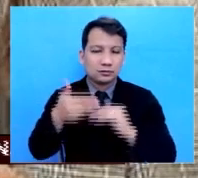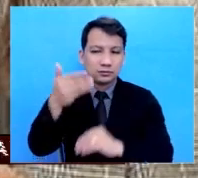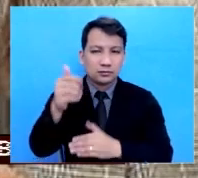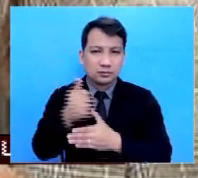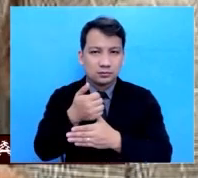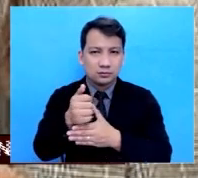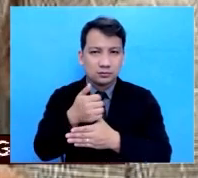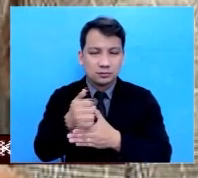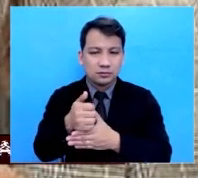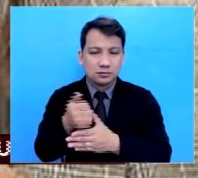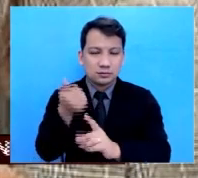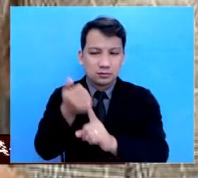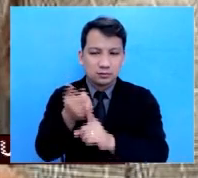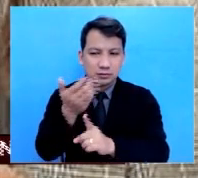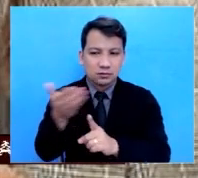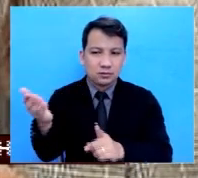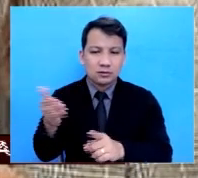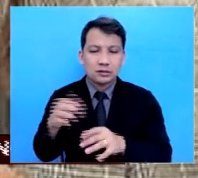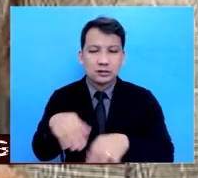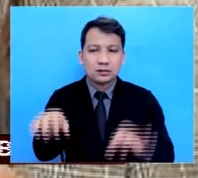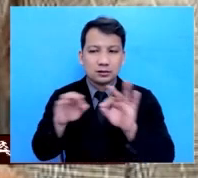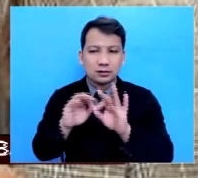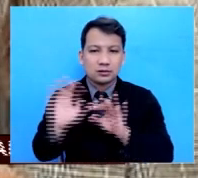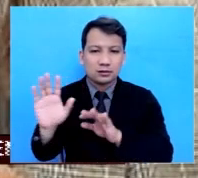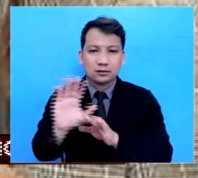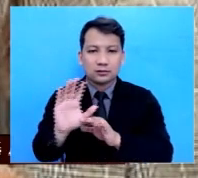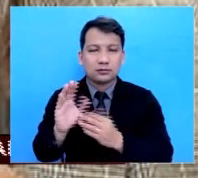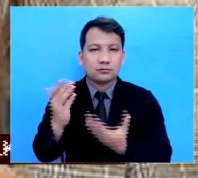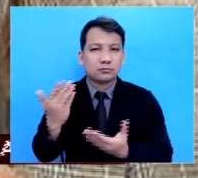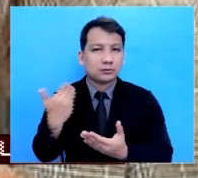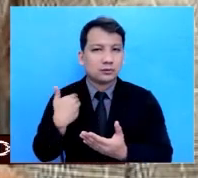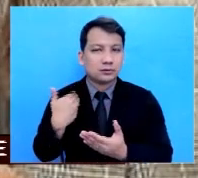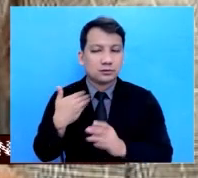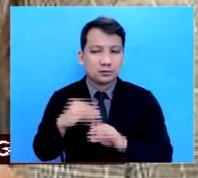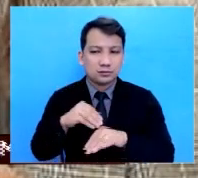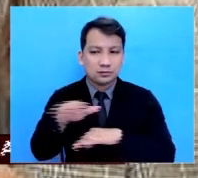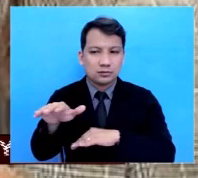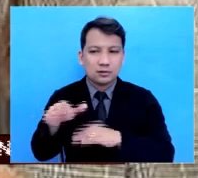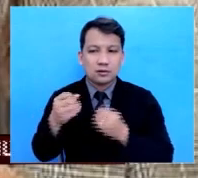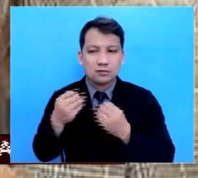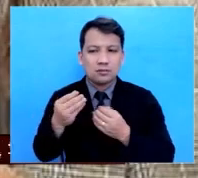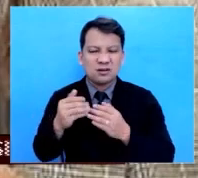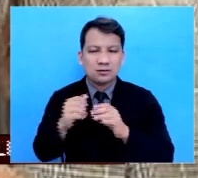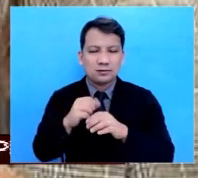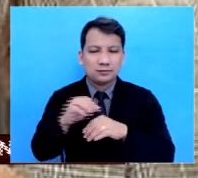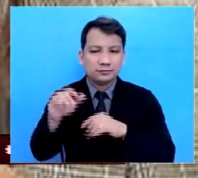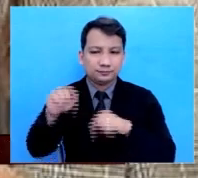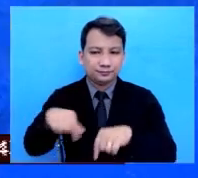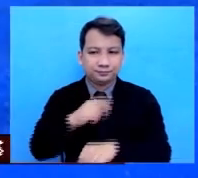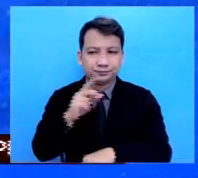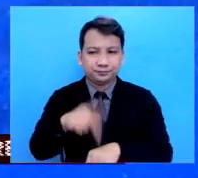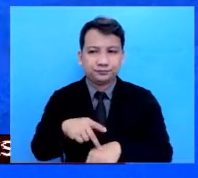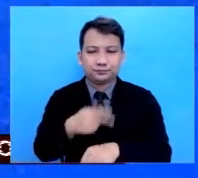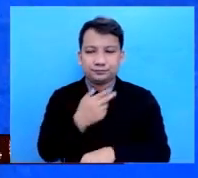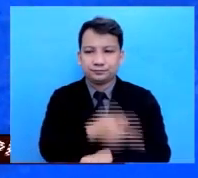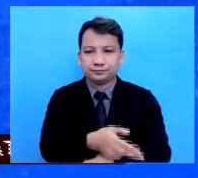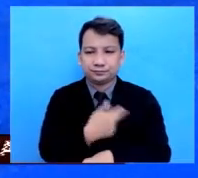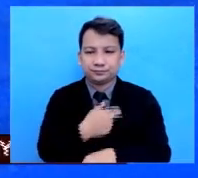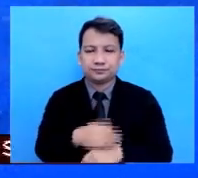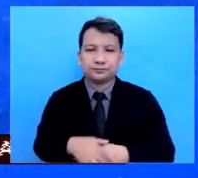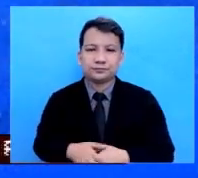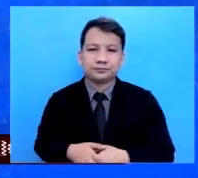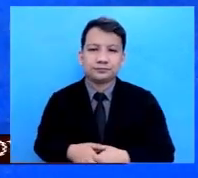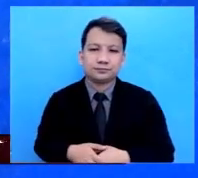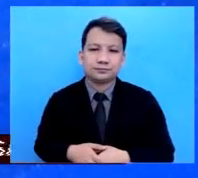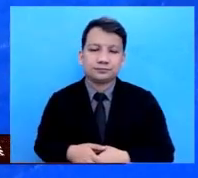attack rates at pinaka-importante, hindi nag-translate sa mas maraming admission sa ating ospital.